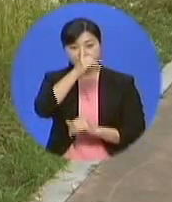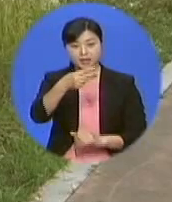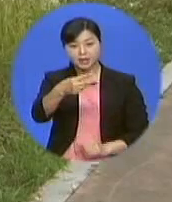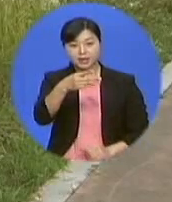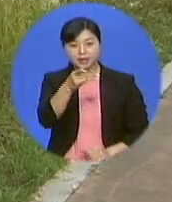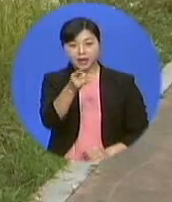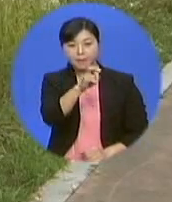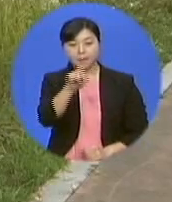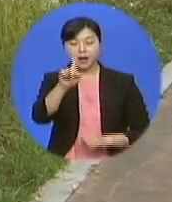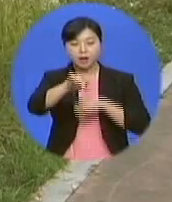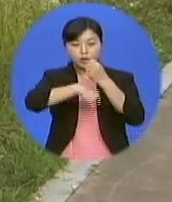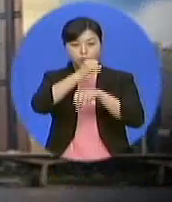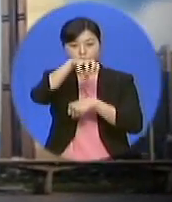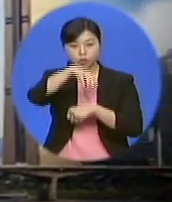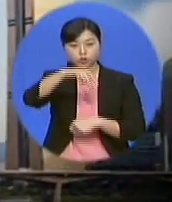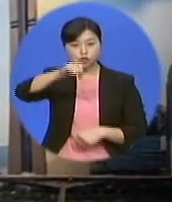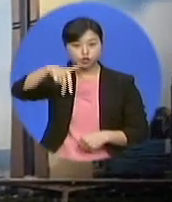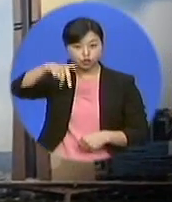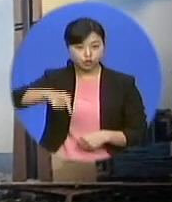주주로 함께 가보실까요?